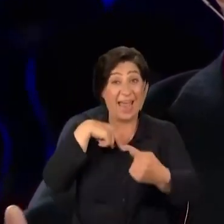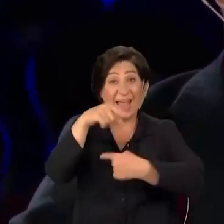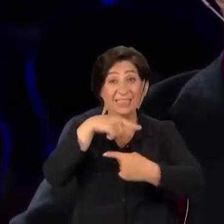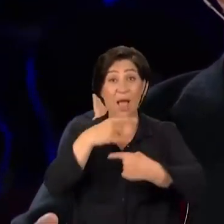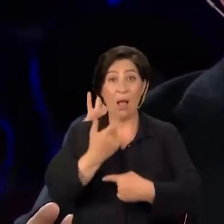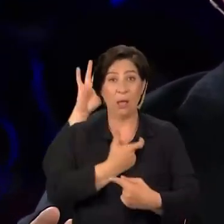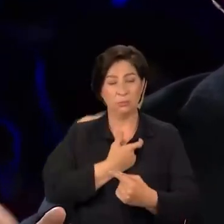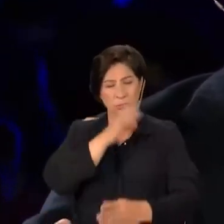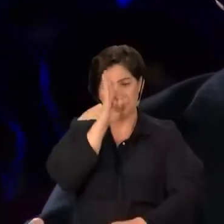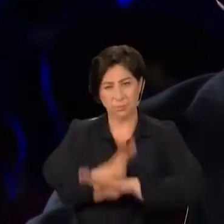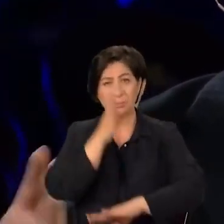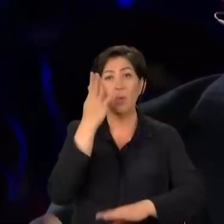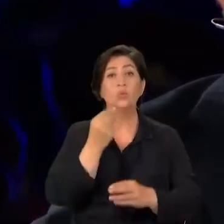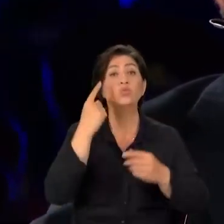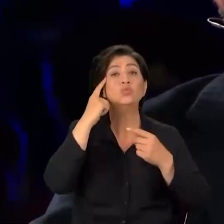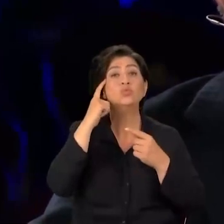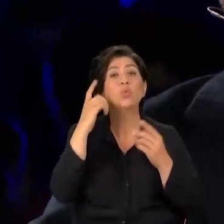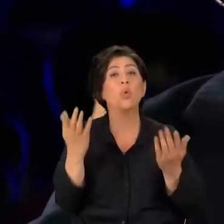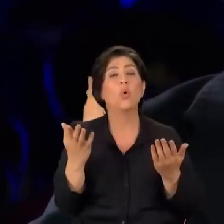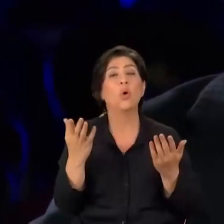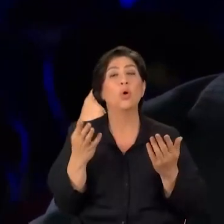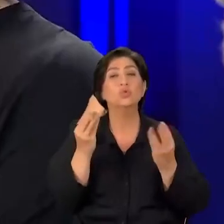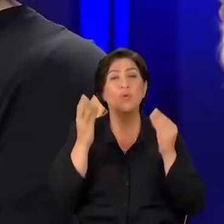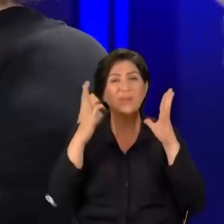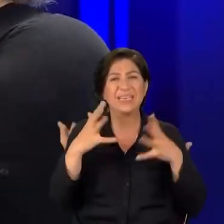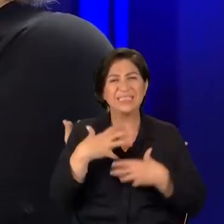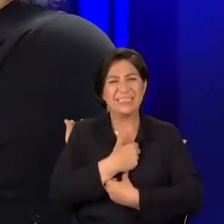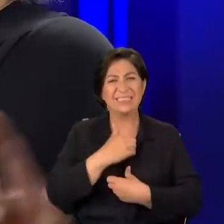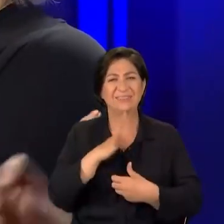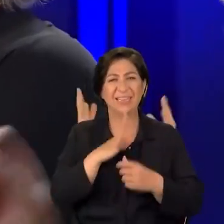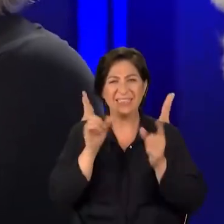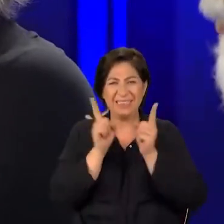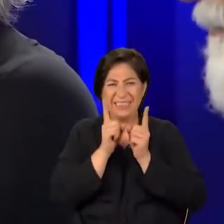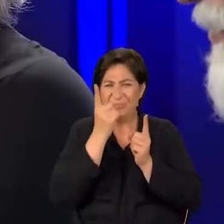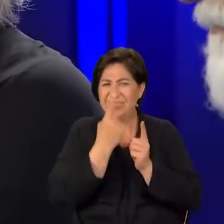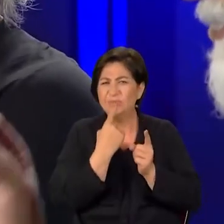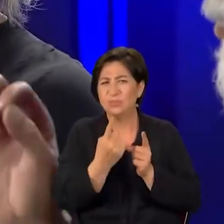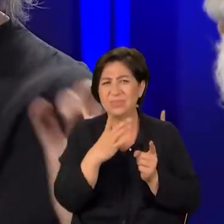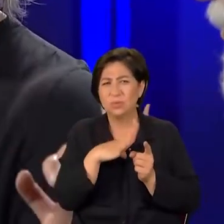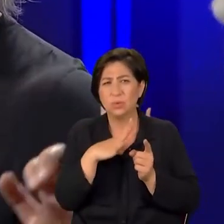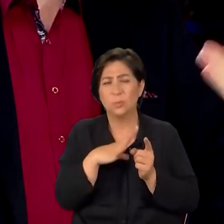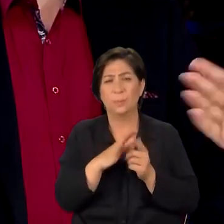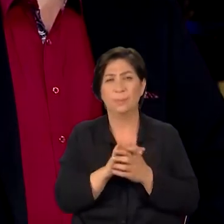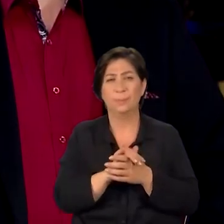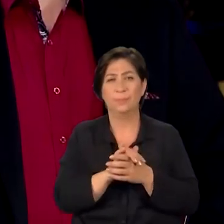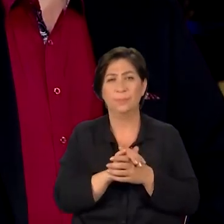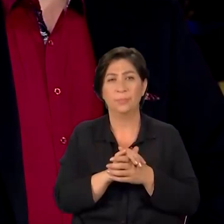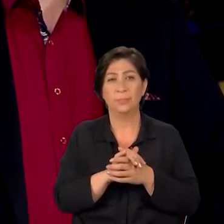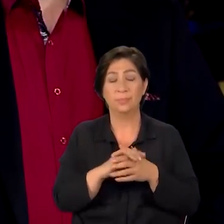arası ilişkide de adaletin uygulanmadığını düşünüyor. Yani birçok alanda bir kriz var. Şimdi ben kısaca izin verirseniz bir şey söyleyeyim.